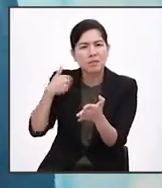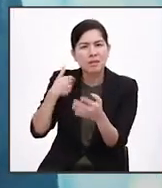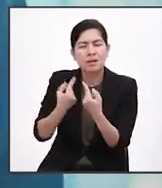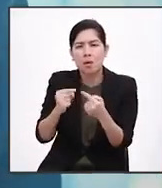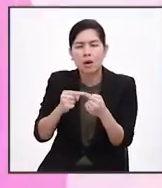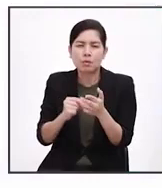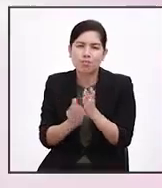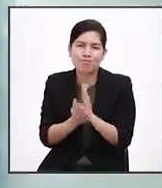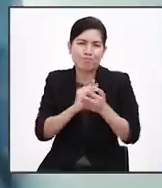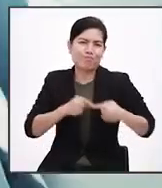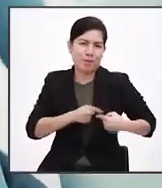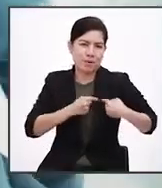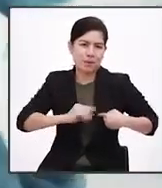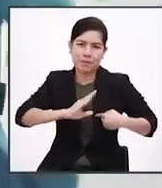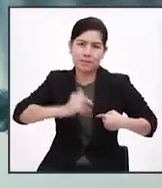ไรอย่างเงี้ย